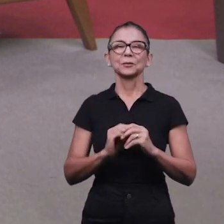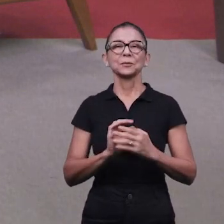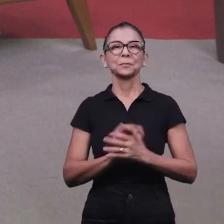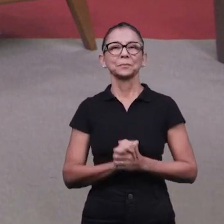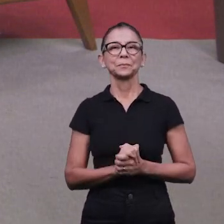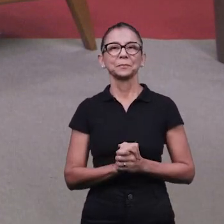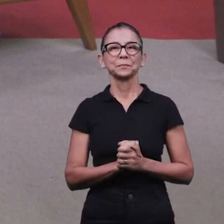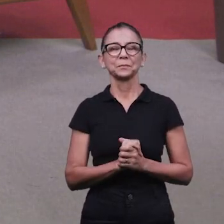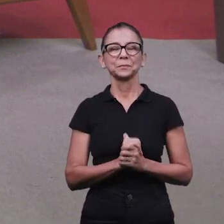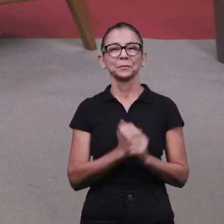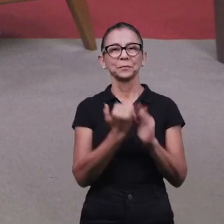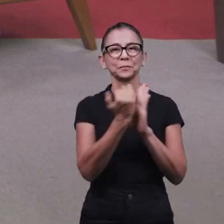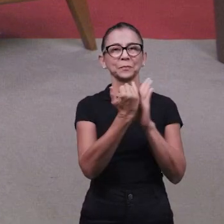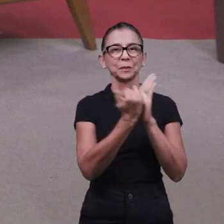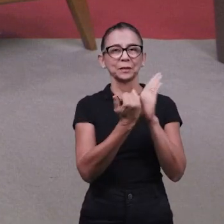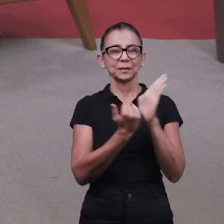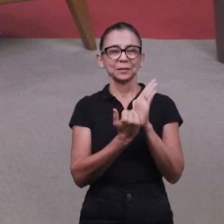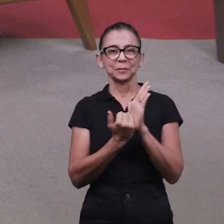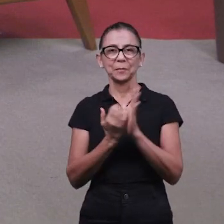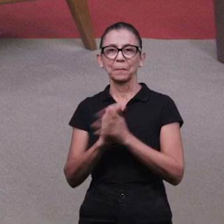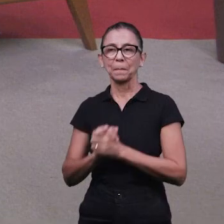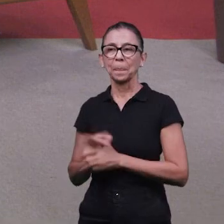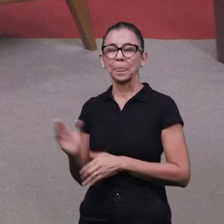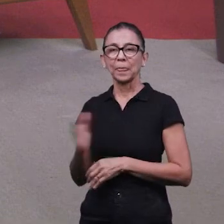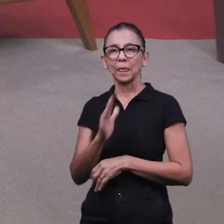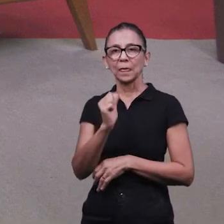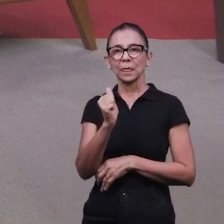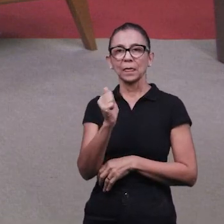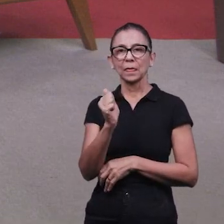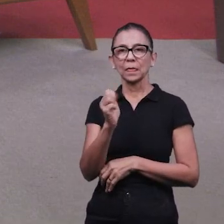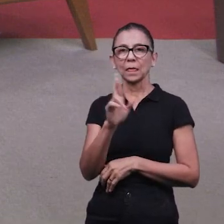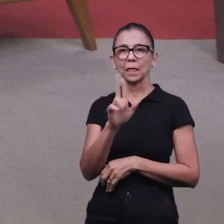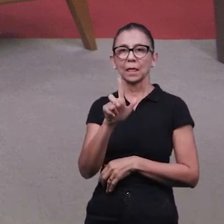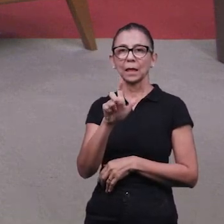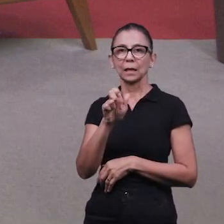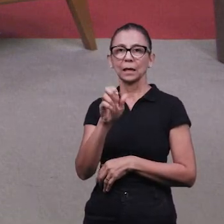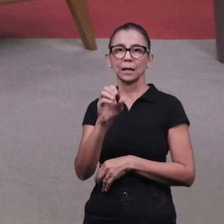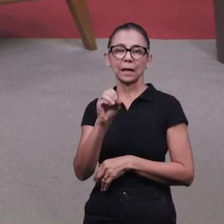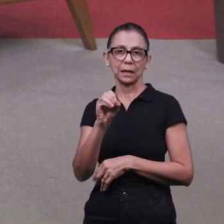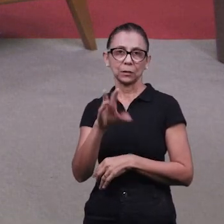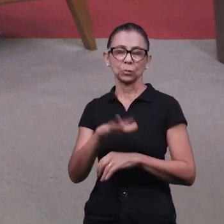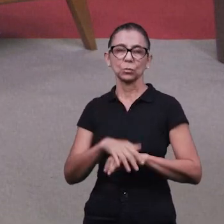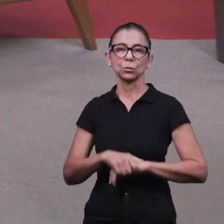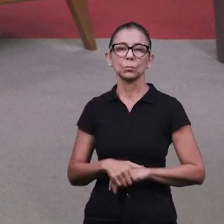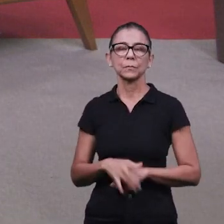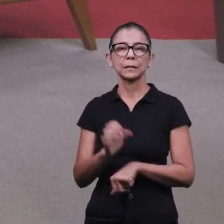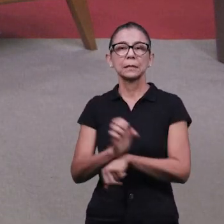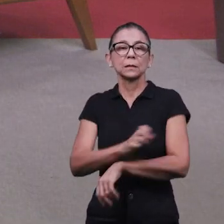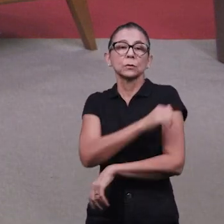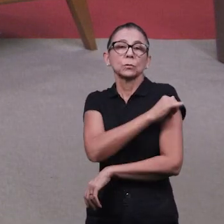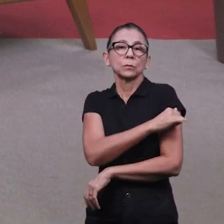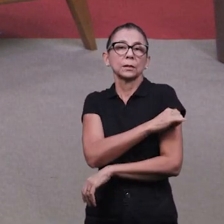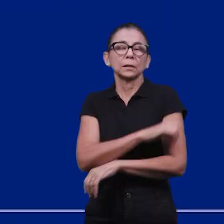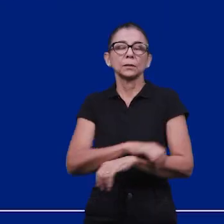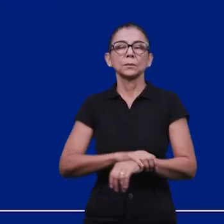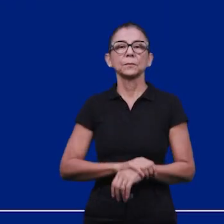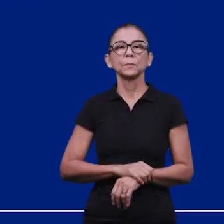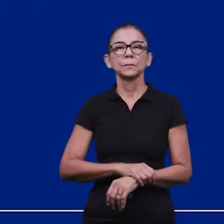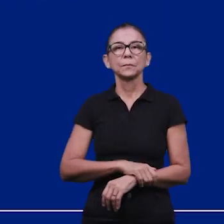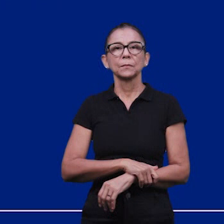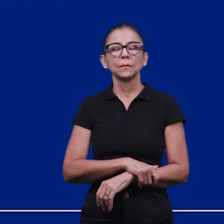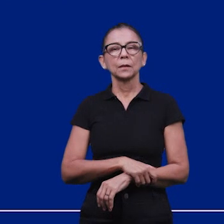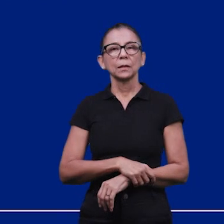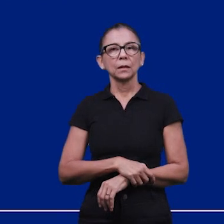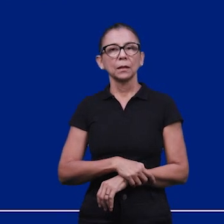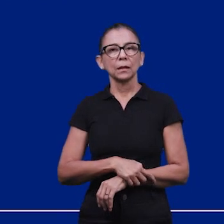du Manaïm. Nous allons lire maintenant le texte qui nous a été écrit par Carlos de la Silva Matos, il est de Rio Claro, no